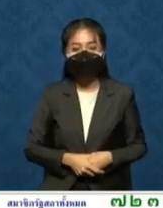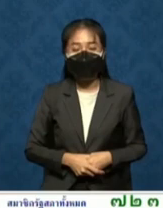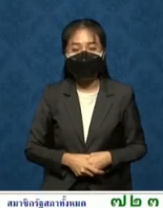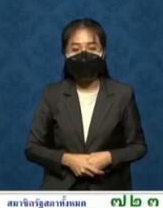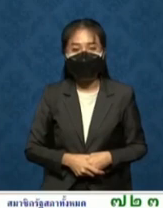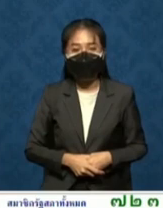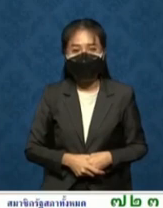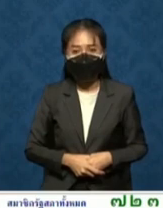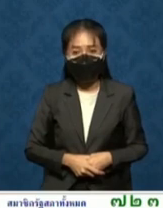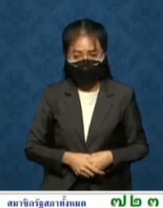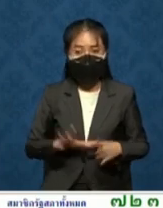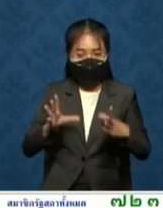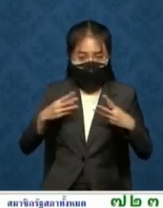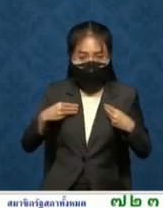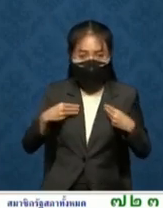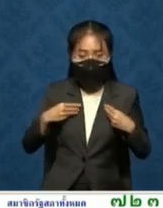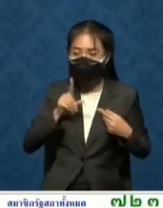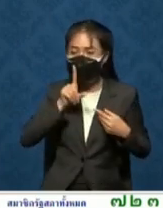ถอนไหมครับ